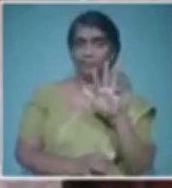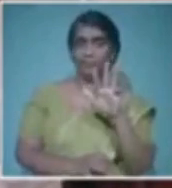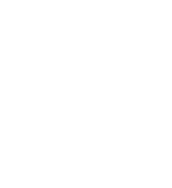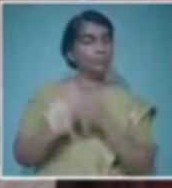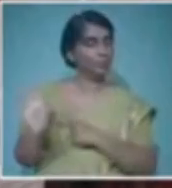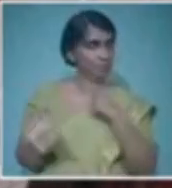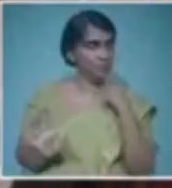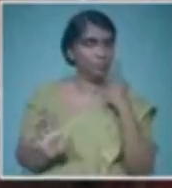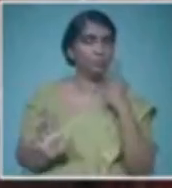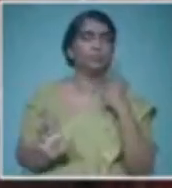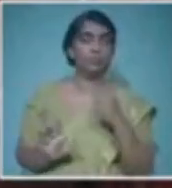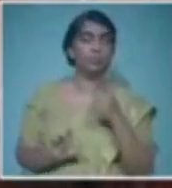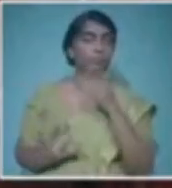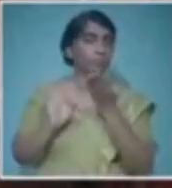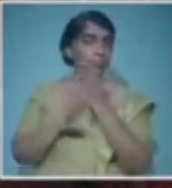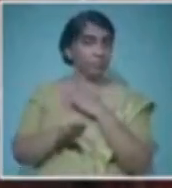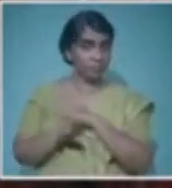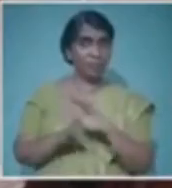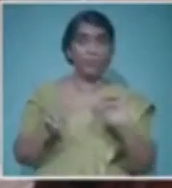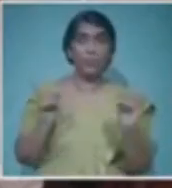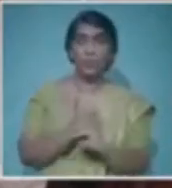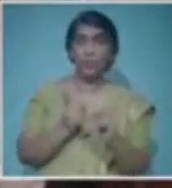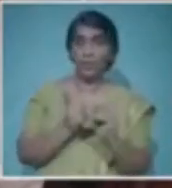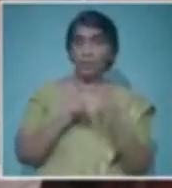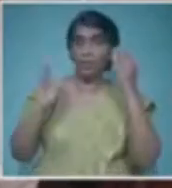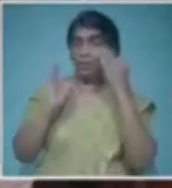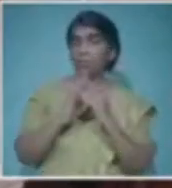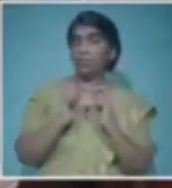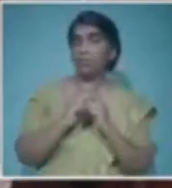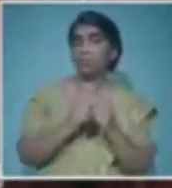கட்சிகளும் இணைந்து ஒரு பொறுமுறையை உருவாக்க முடியும் என்பதை நான் வெளிநாட்டு அமைச்சரிடம் கேட்க விரும்புகின்றேன்.